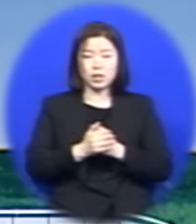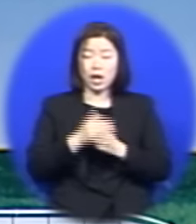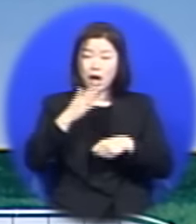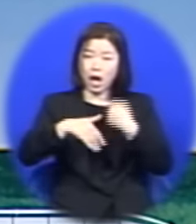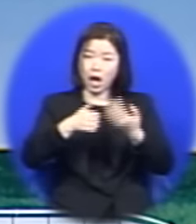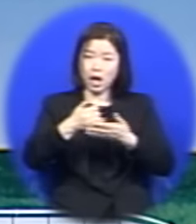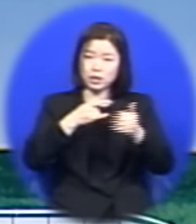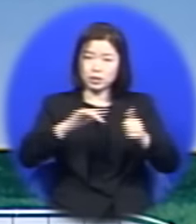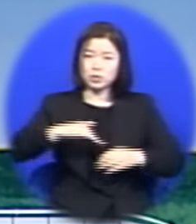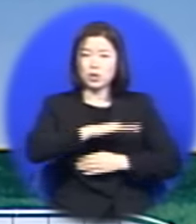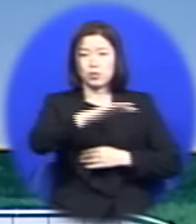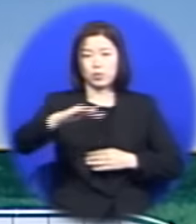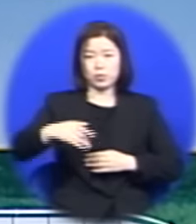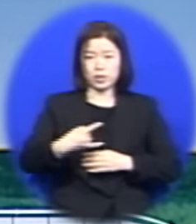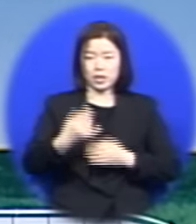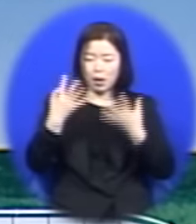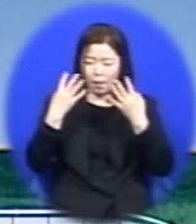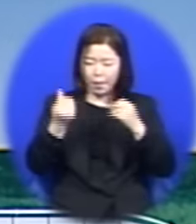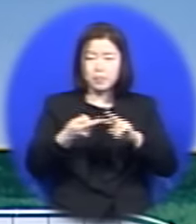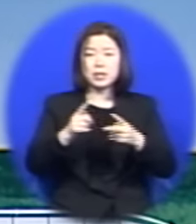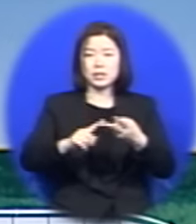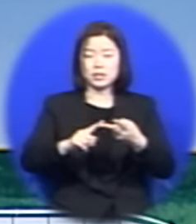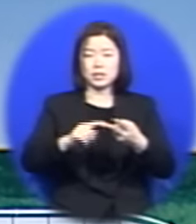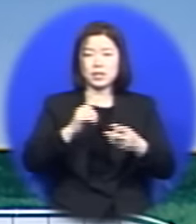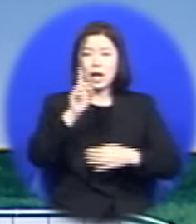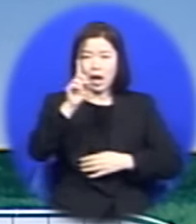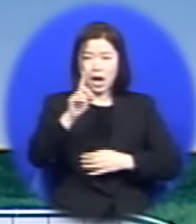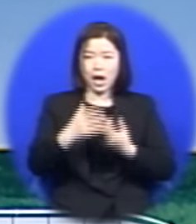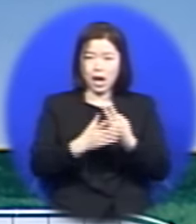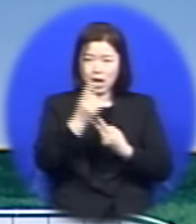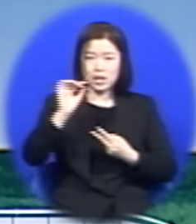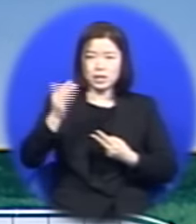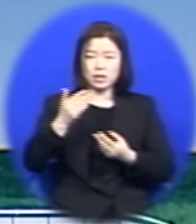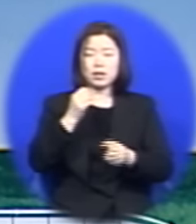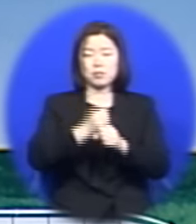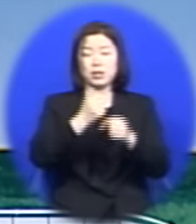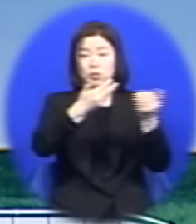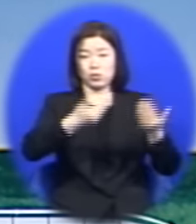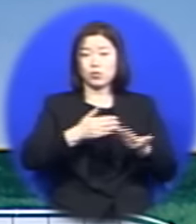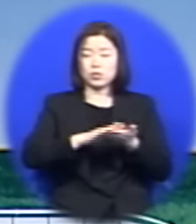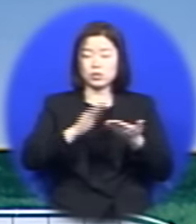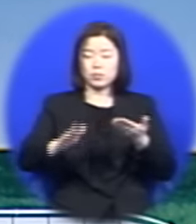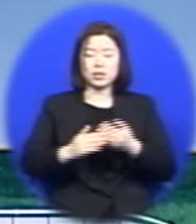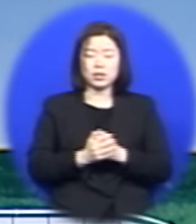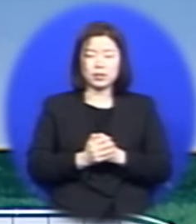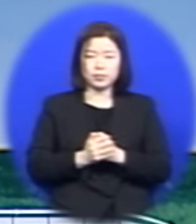하나님께서 우리에게 얼마든지 하나 되게 만드십니다.